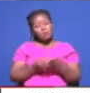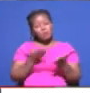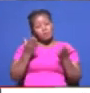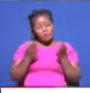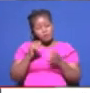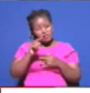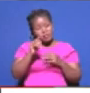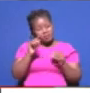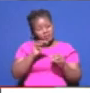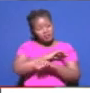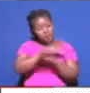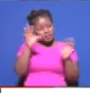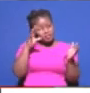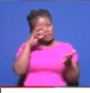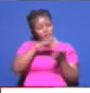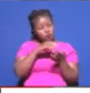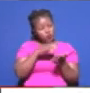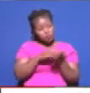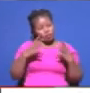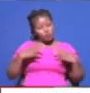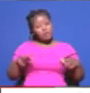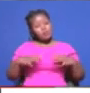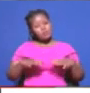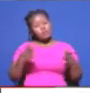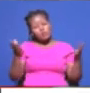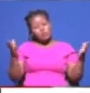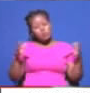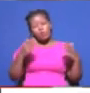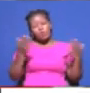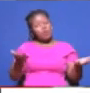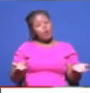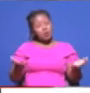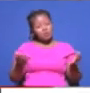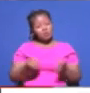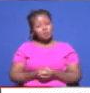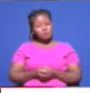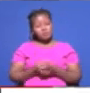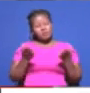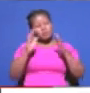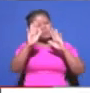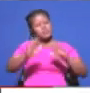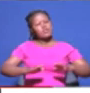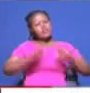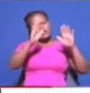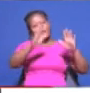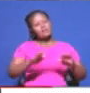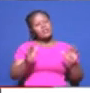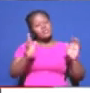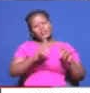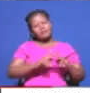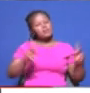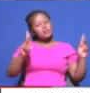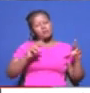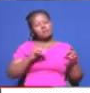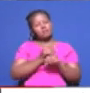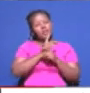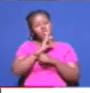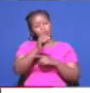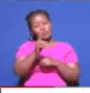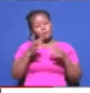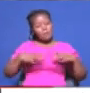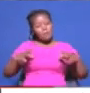ya wakazi wa eneo hili, ama ni kwamba kampeni hizi zimeendeshwa kwa njia ya amani kiasi kwamba wakazi wa eneo hili wameamua